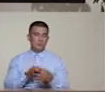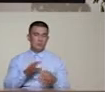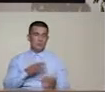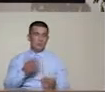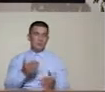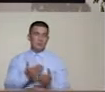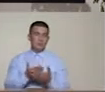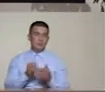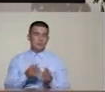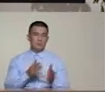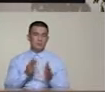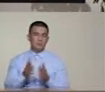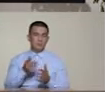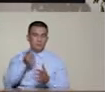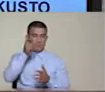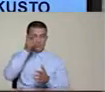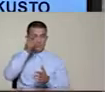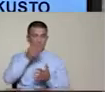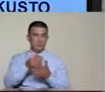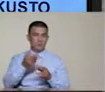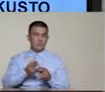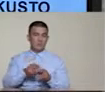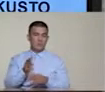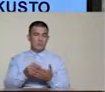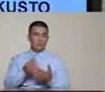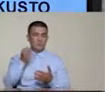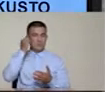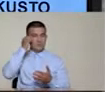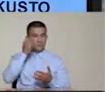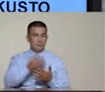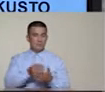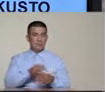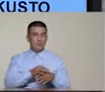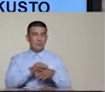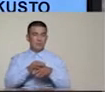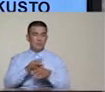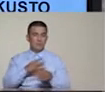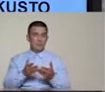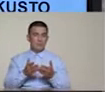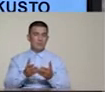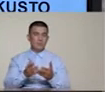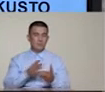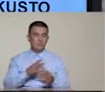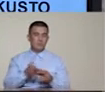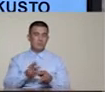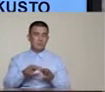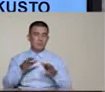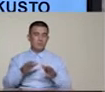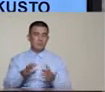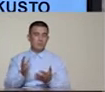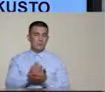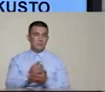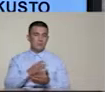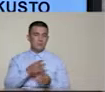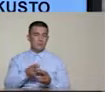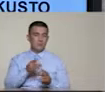dastlab o'sha grek baliqchilari tomonidan qadimiy haykalni olib ketayotgan kema g'arq bo'lgan joy topilgan